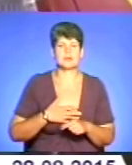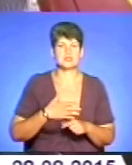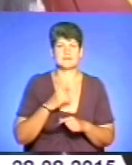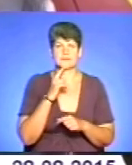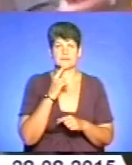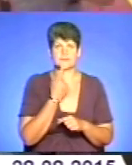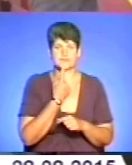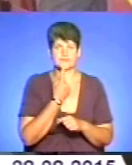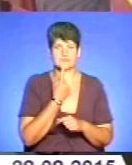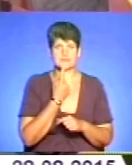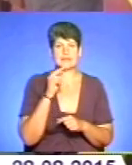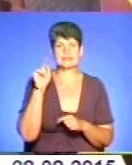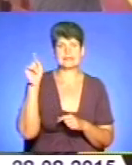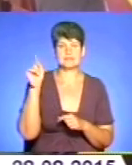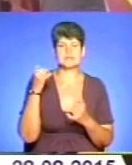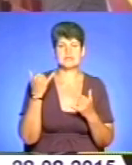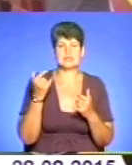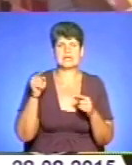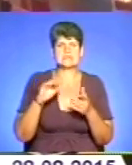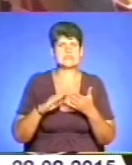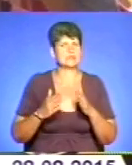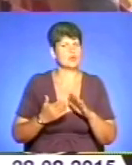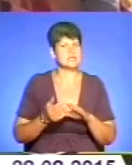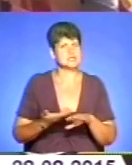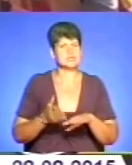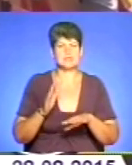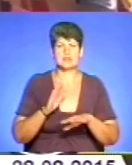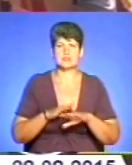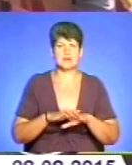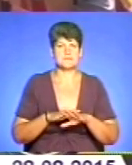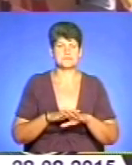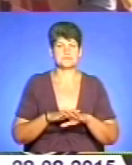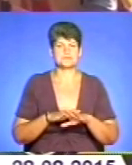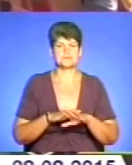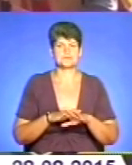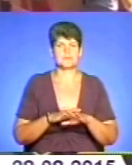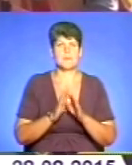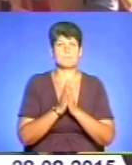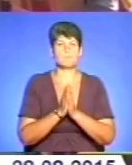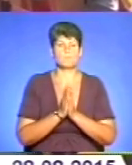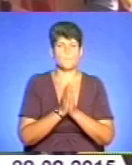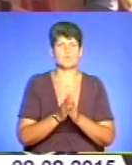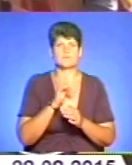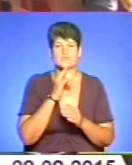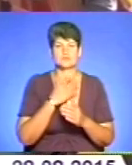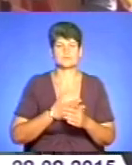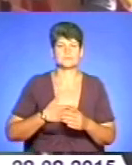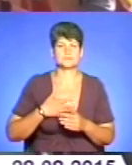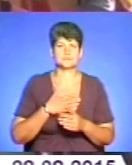тяжко. Тим більше там зараз така ситуація складна. І, ну, молимося, тяжко переживаємо,